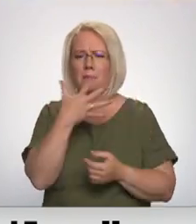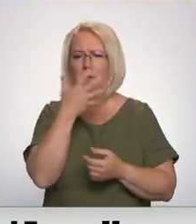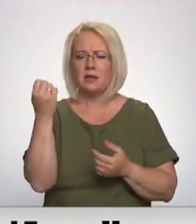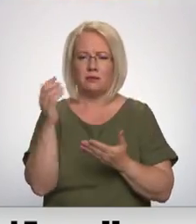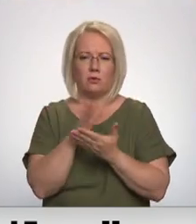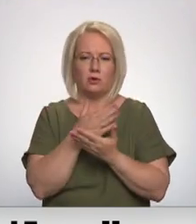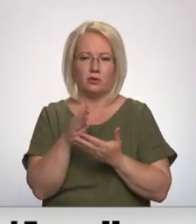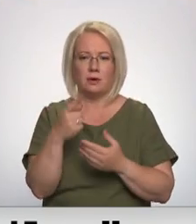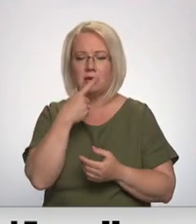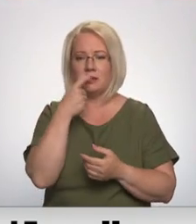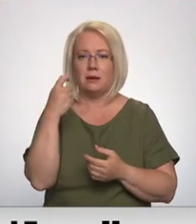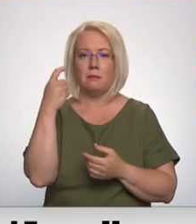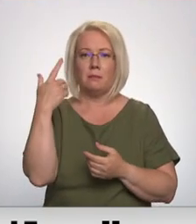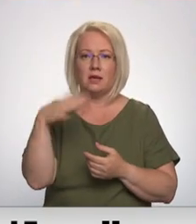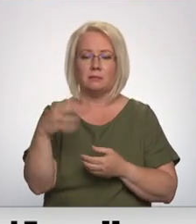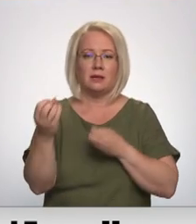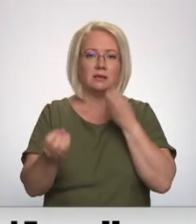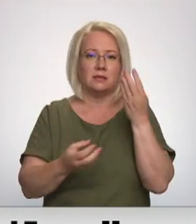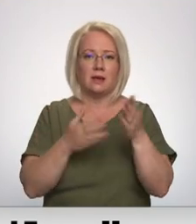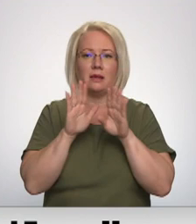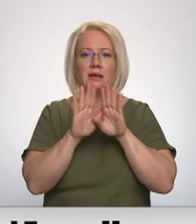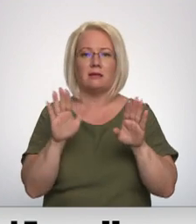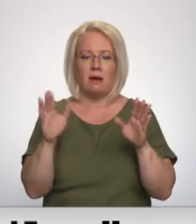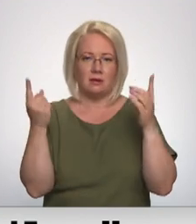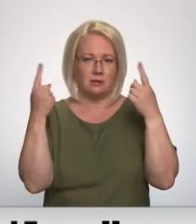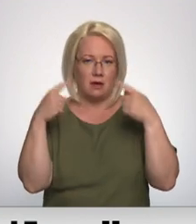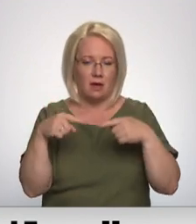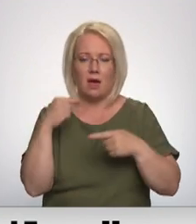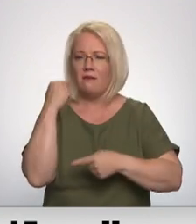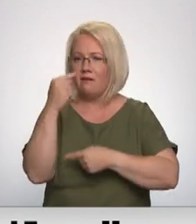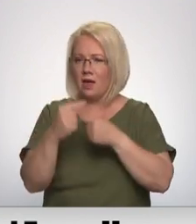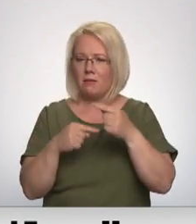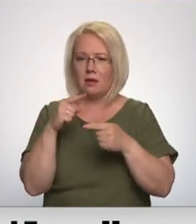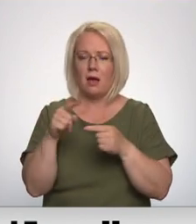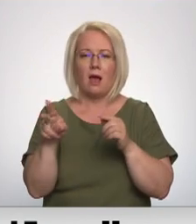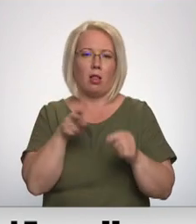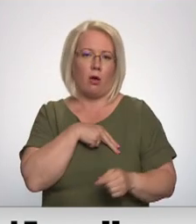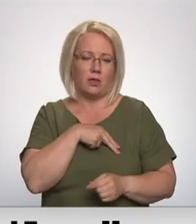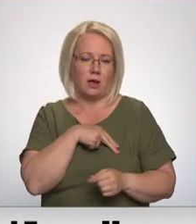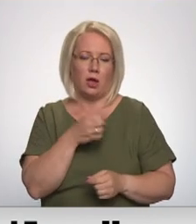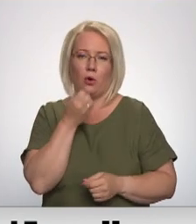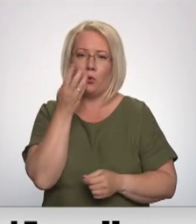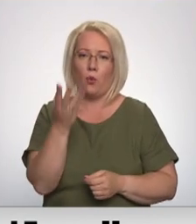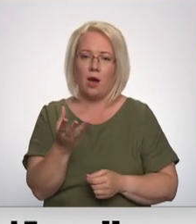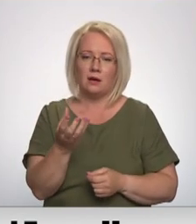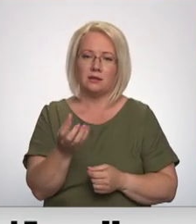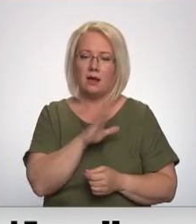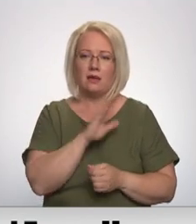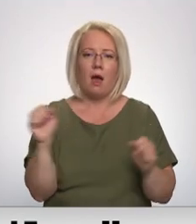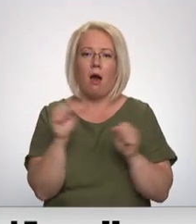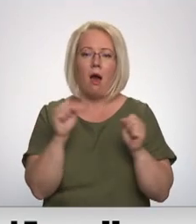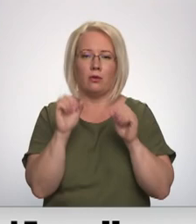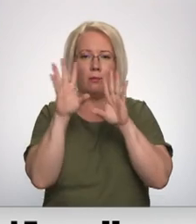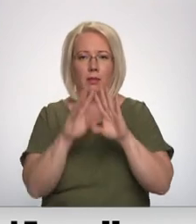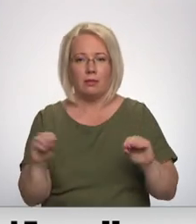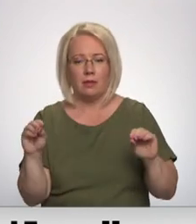šķirnes. 150 no tām zied tieši uz izstādes laiku. Tā vienmēr ir tāda kā loterija. Vai rozes neizziedēs par ātru,